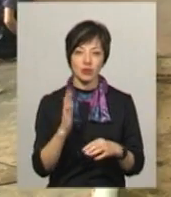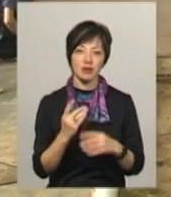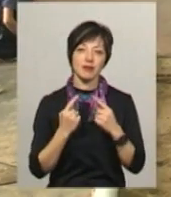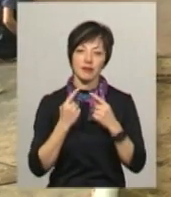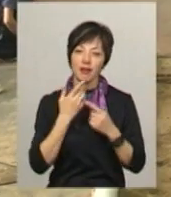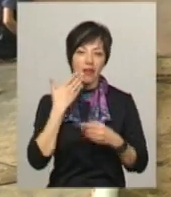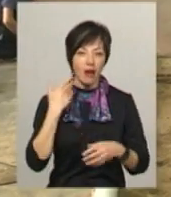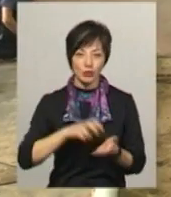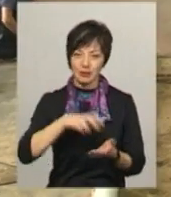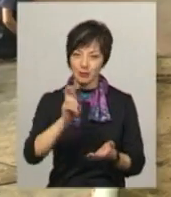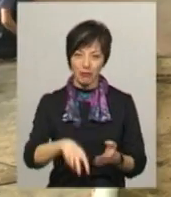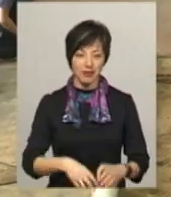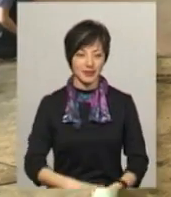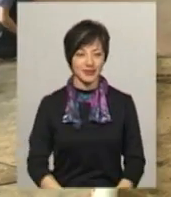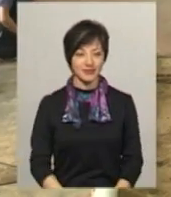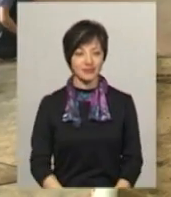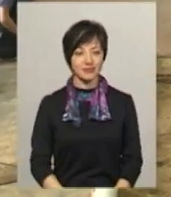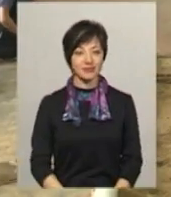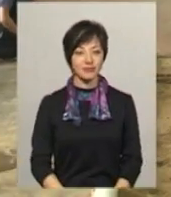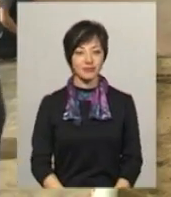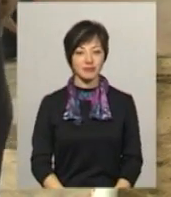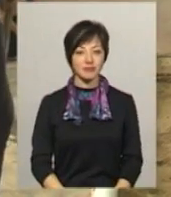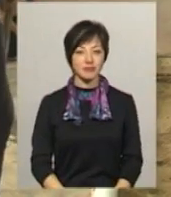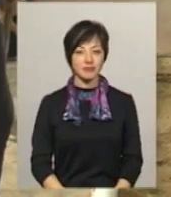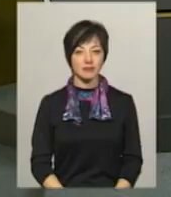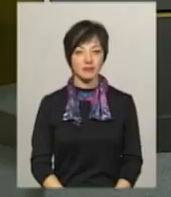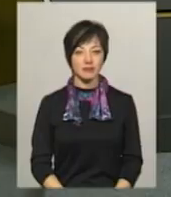стрибати. Світлана Поробок, Іван Мовчан, новини Поділля Центр.